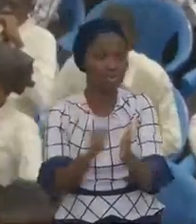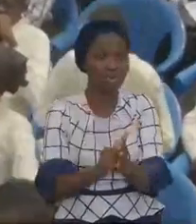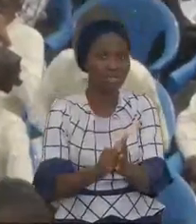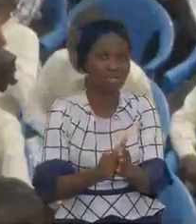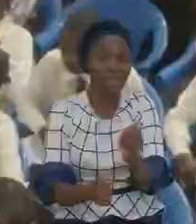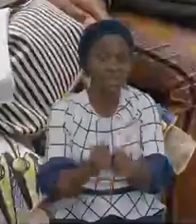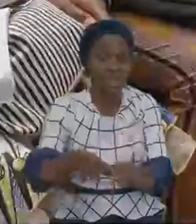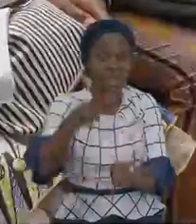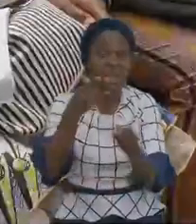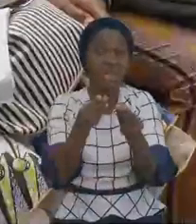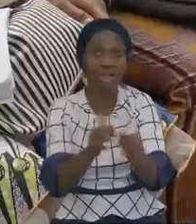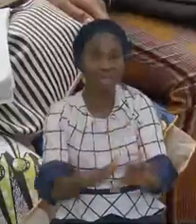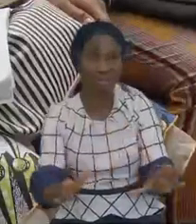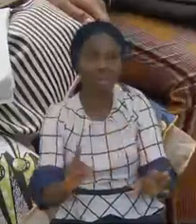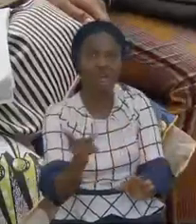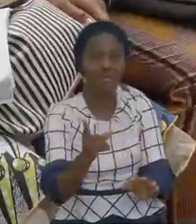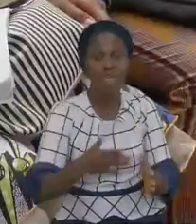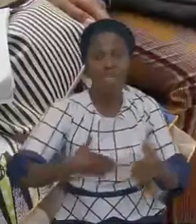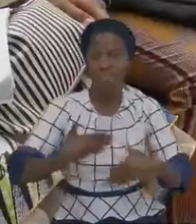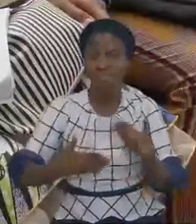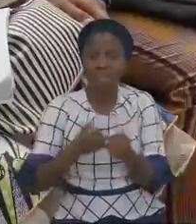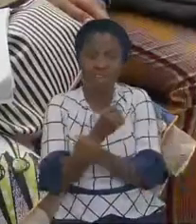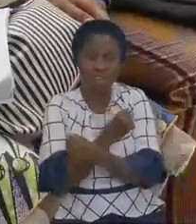foi abondent.